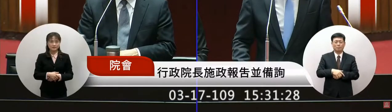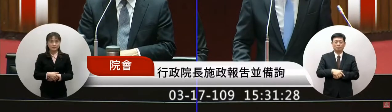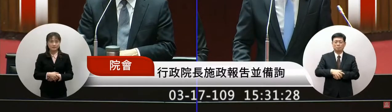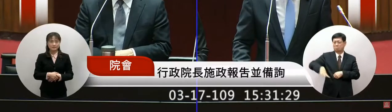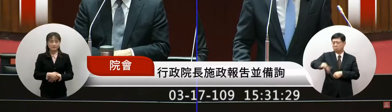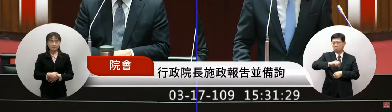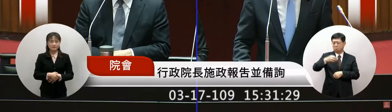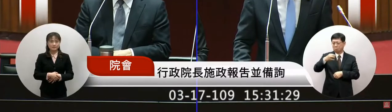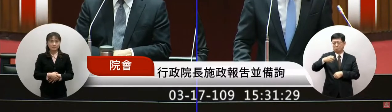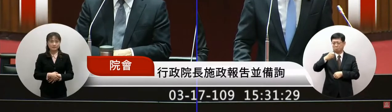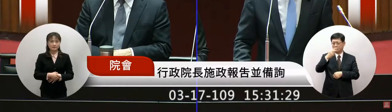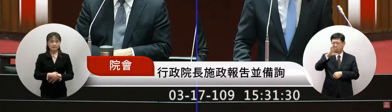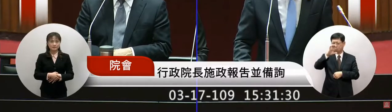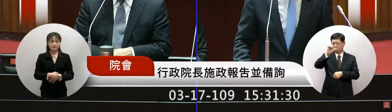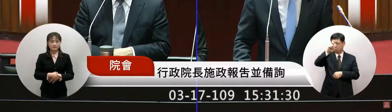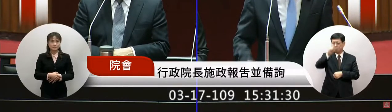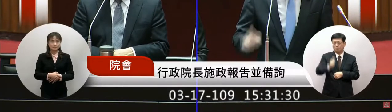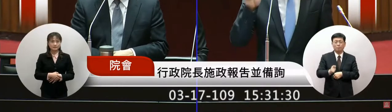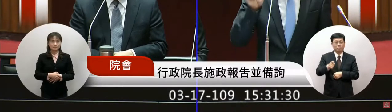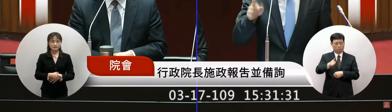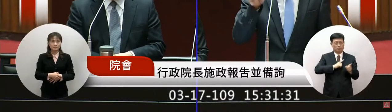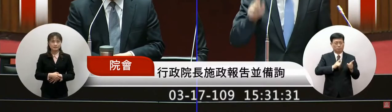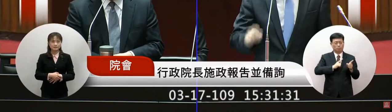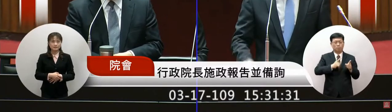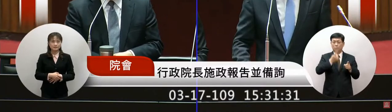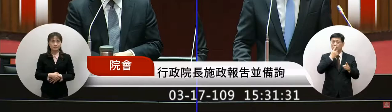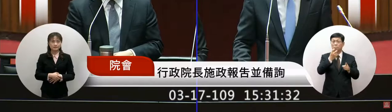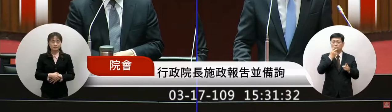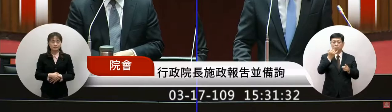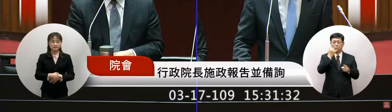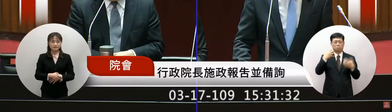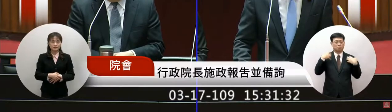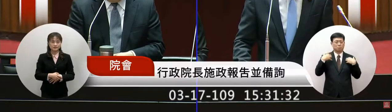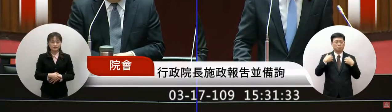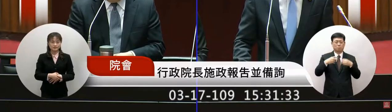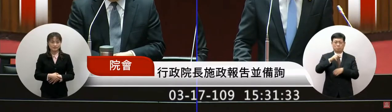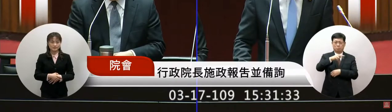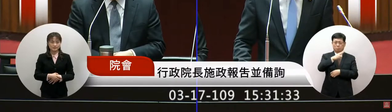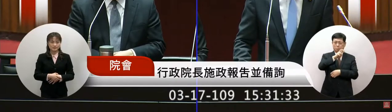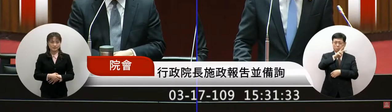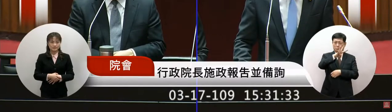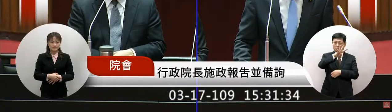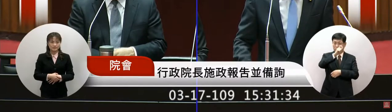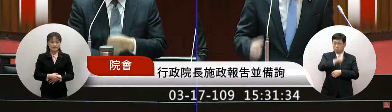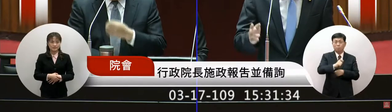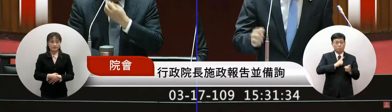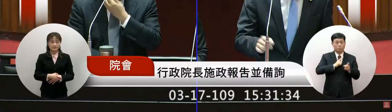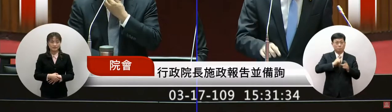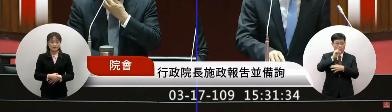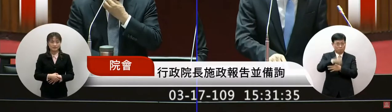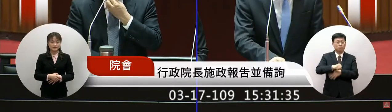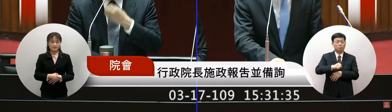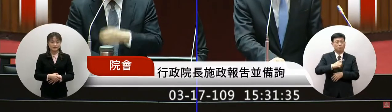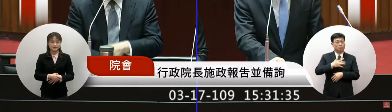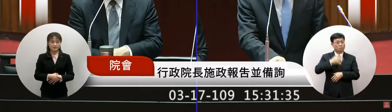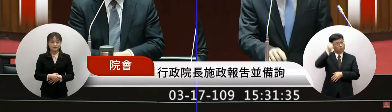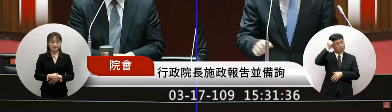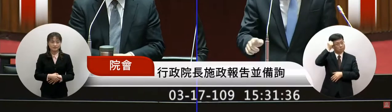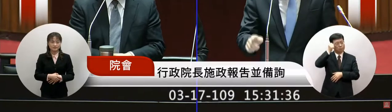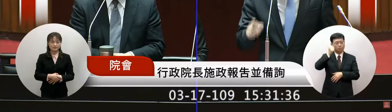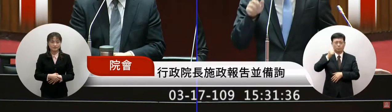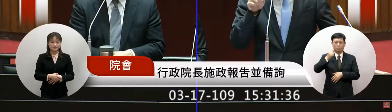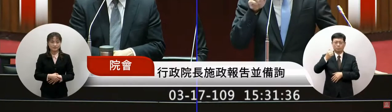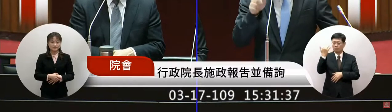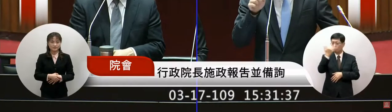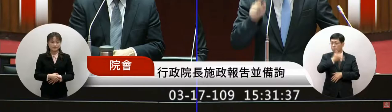全部的经费295亿，你讲中央会使负责224，你记有记得无？吼、哦，